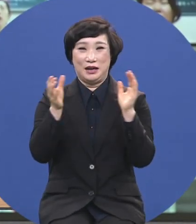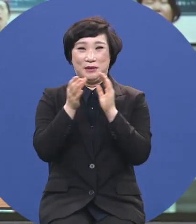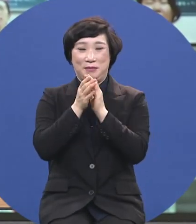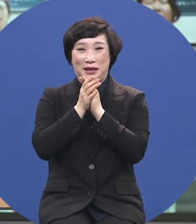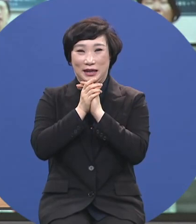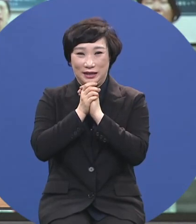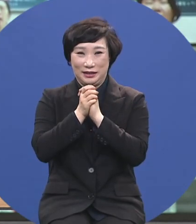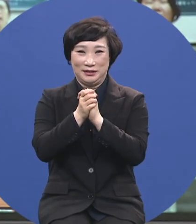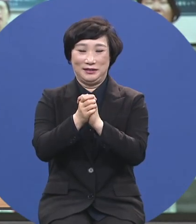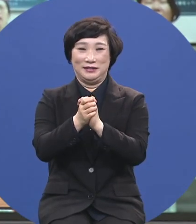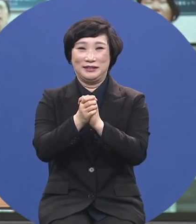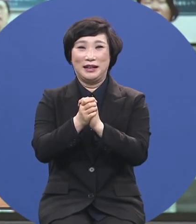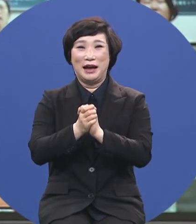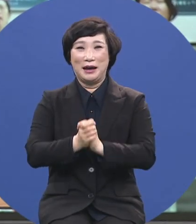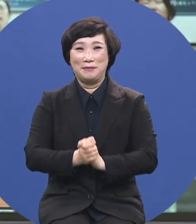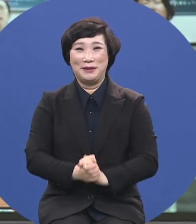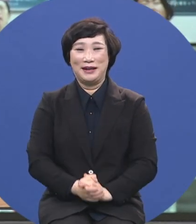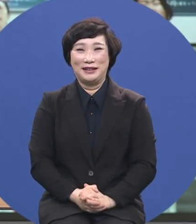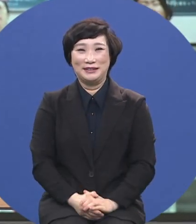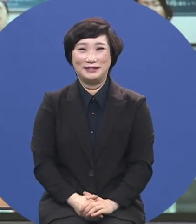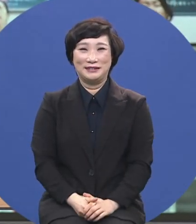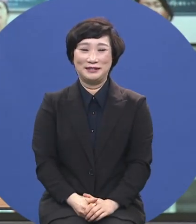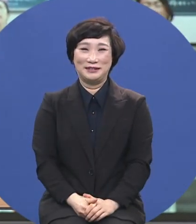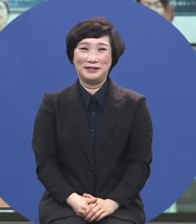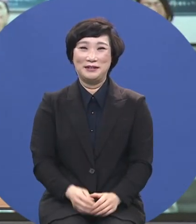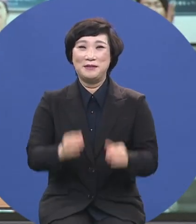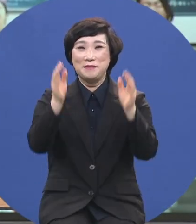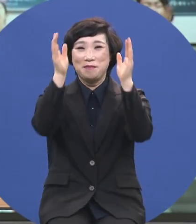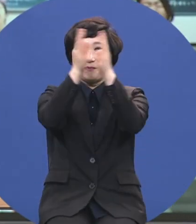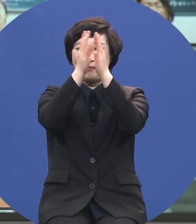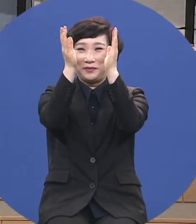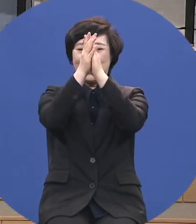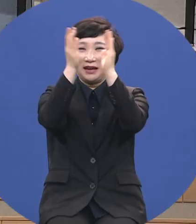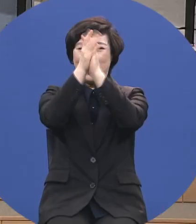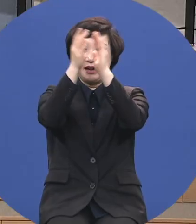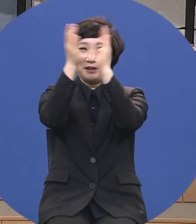기도드리옵나이다. 아멘.